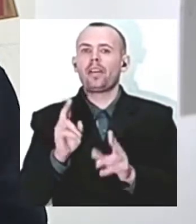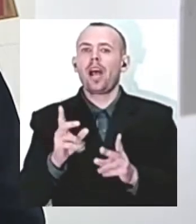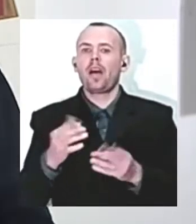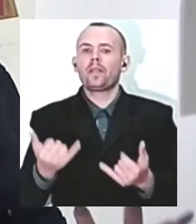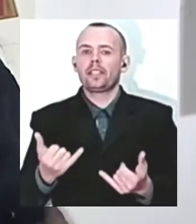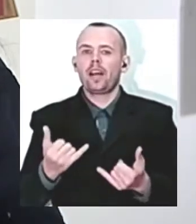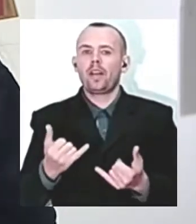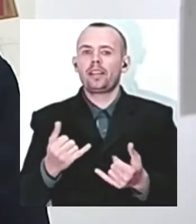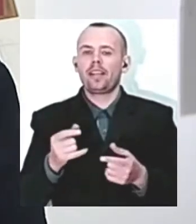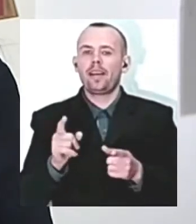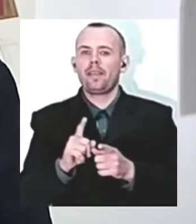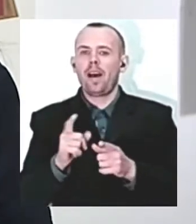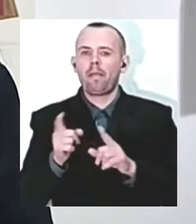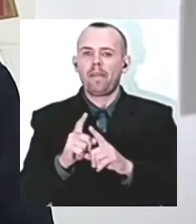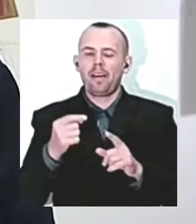перевтілилася